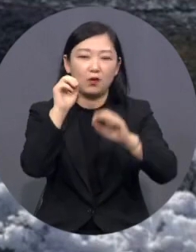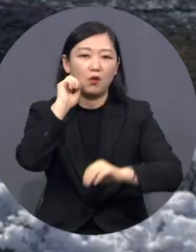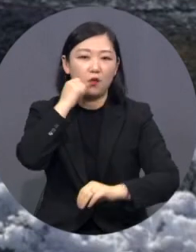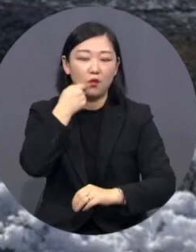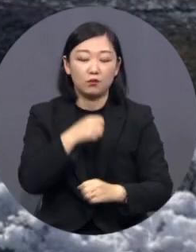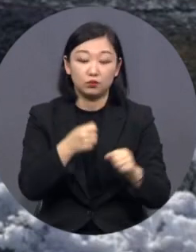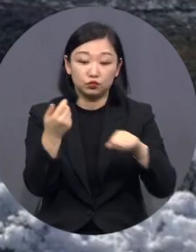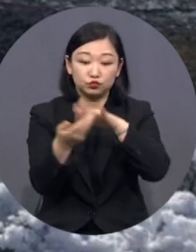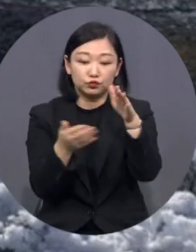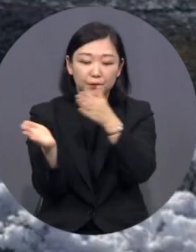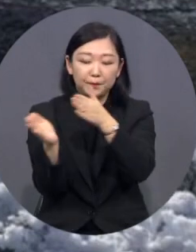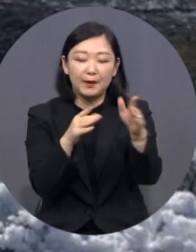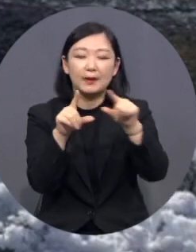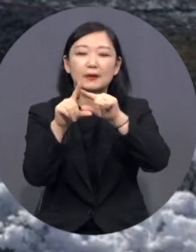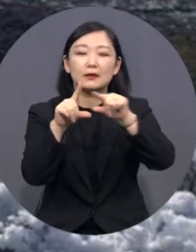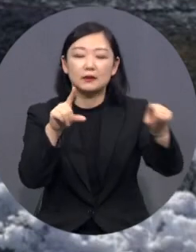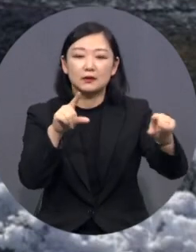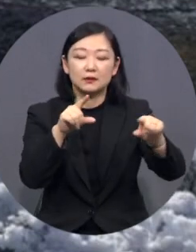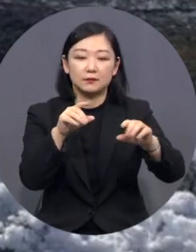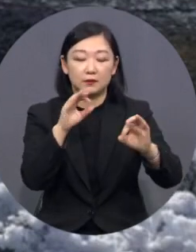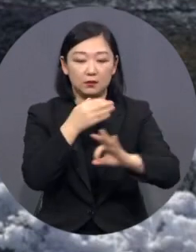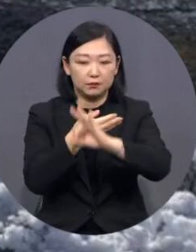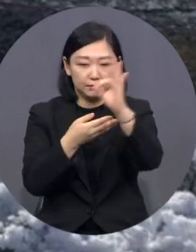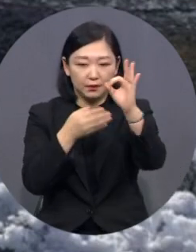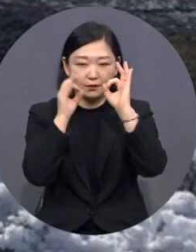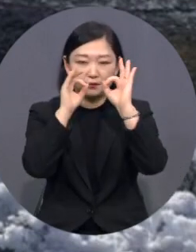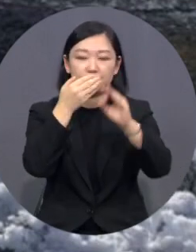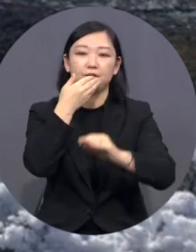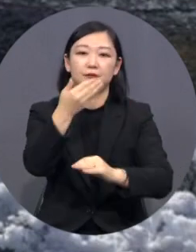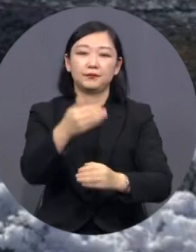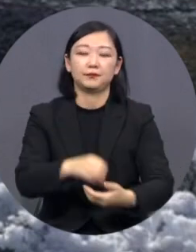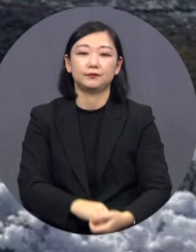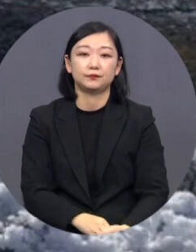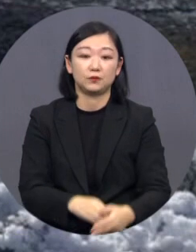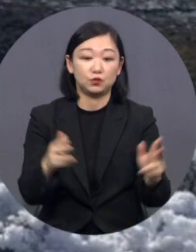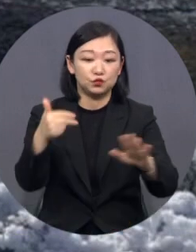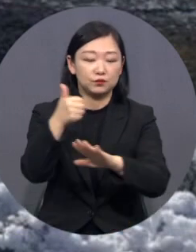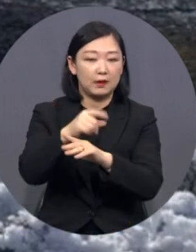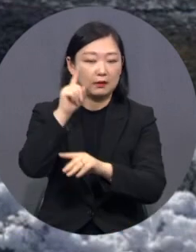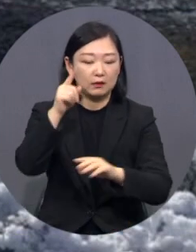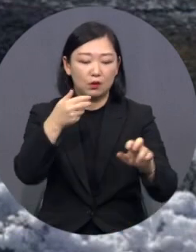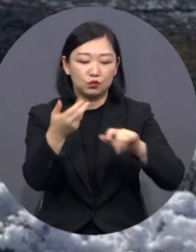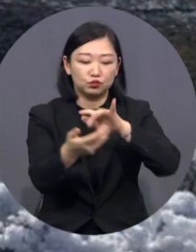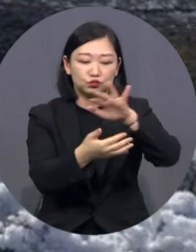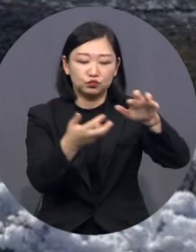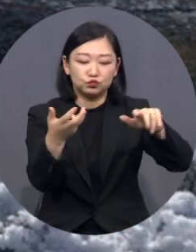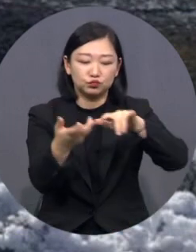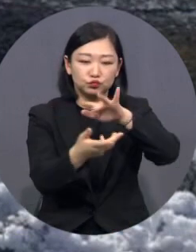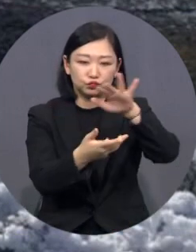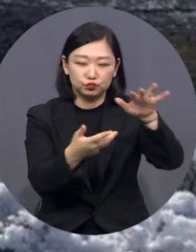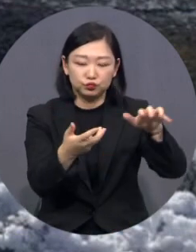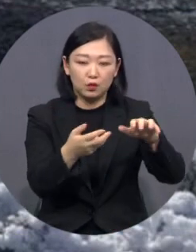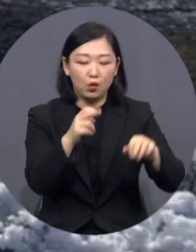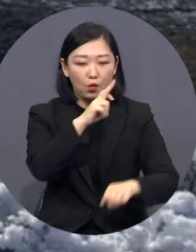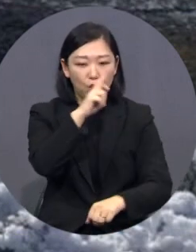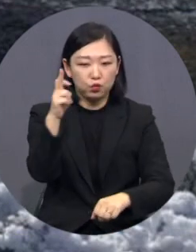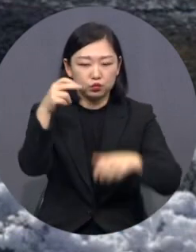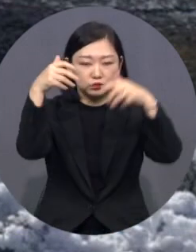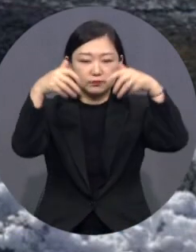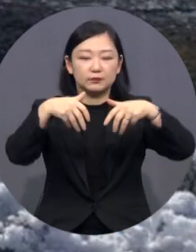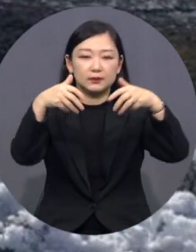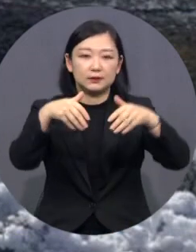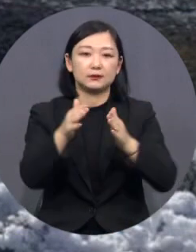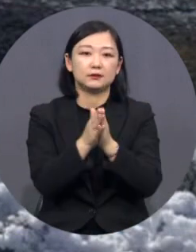구름이 거친 일부 지역에서만 해마지 가능하겠습니다 주말인 내일은 구름 만타가 차차 흐려지겠고요 오후부터 비가